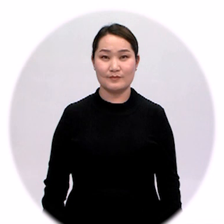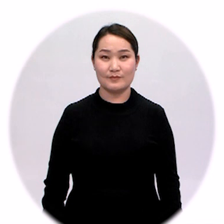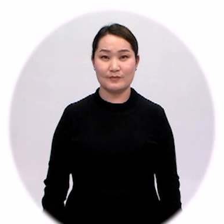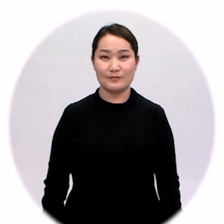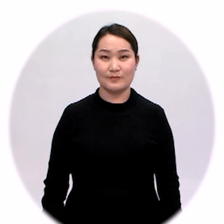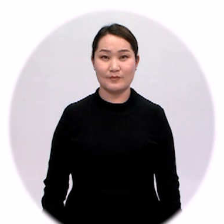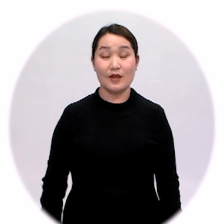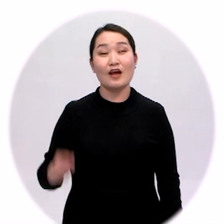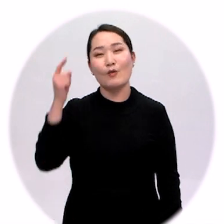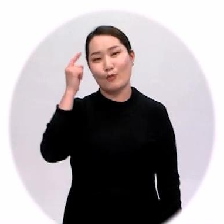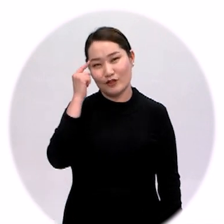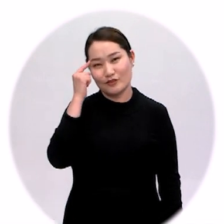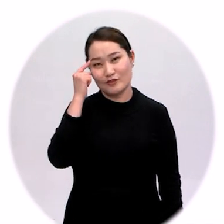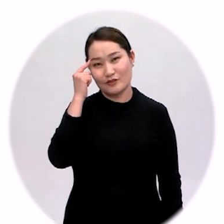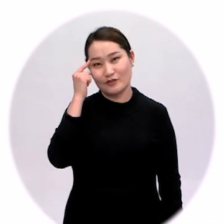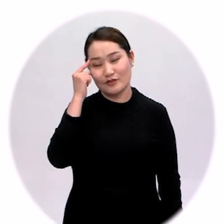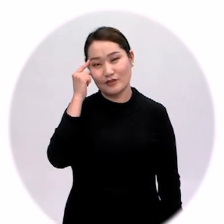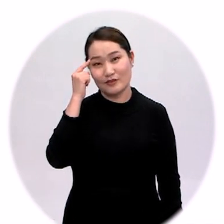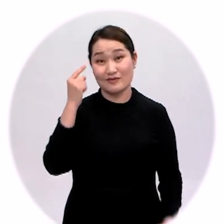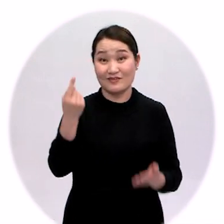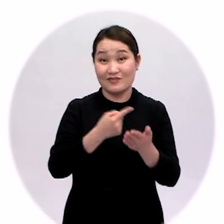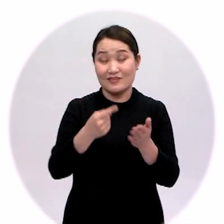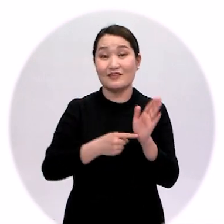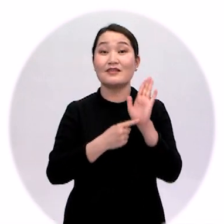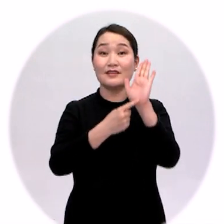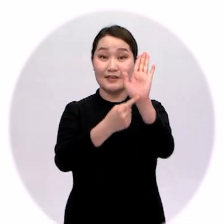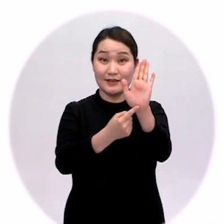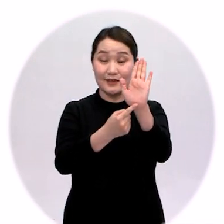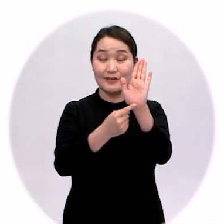хүүхдүүдийн төсөөлөн бодож зурсан зургийг харуулъя.